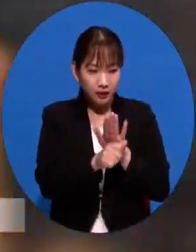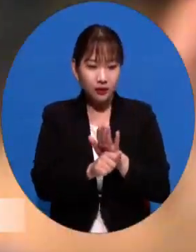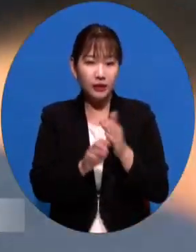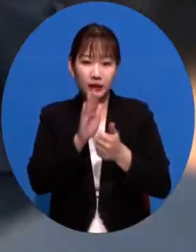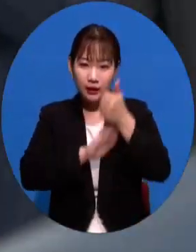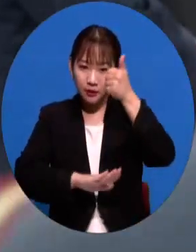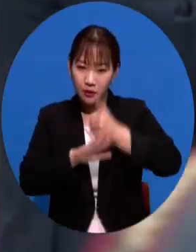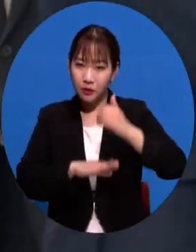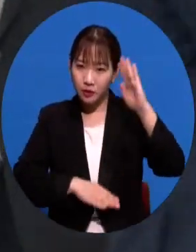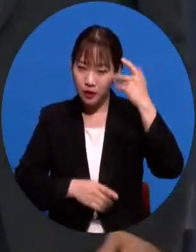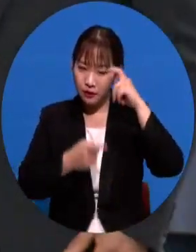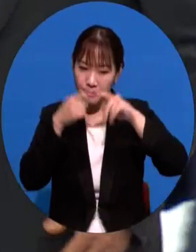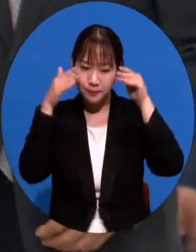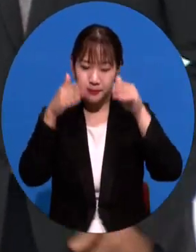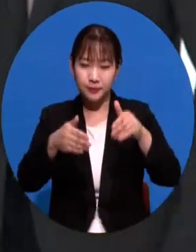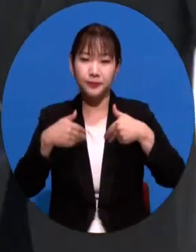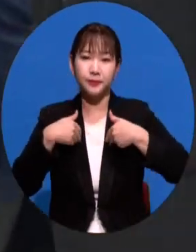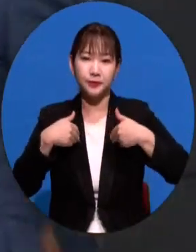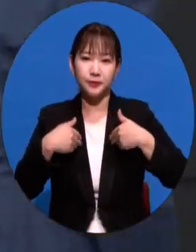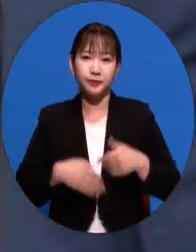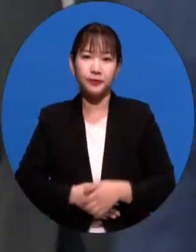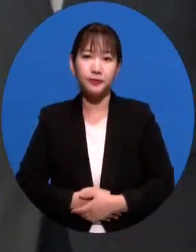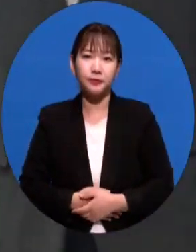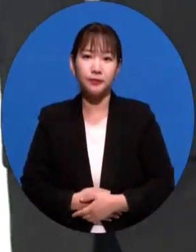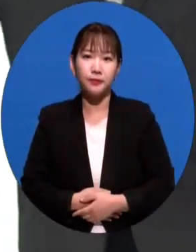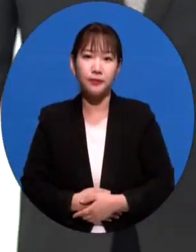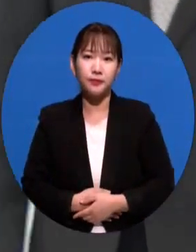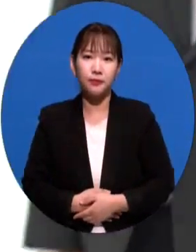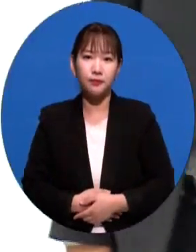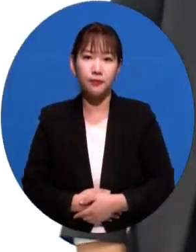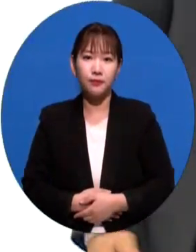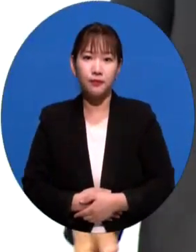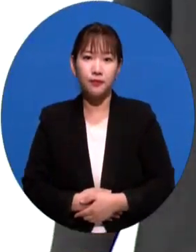지원과 성과로 이어질지 지켜볼 일입니다. MBC 뉴스 주현정입니다.